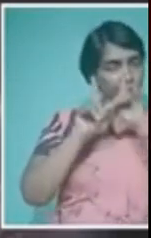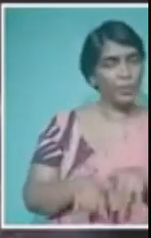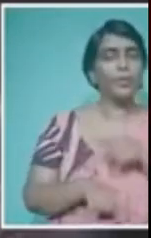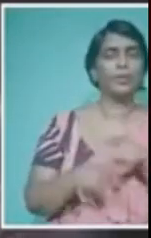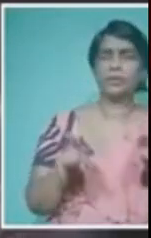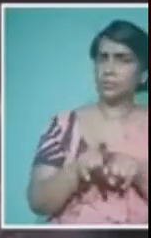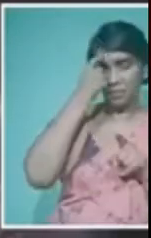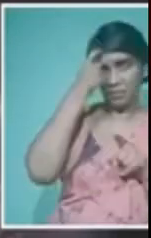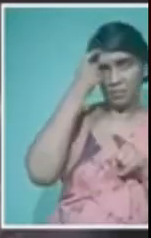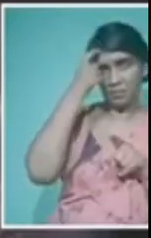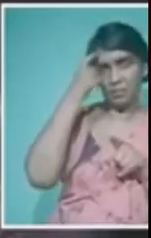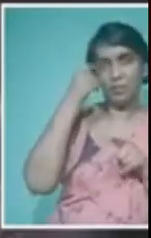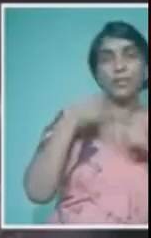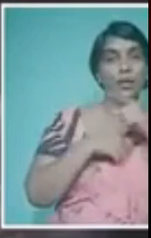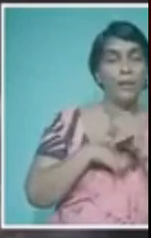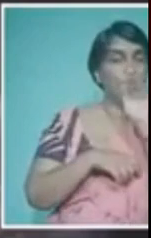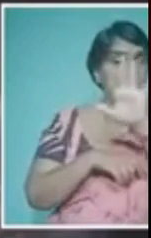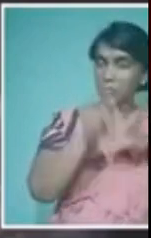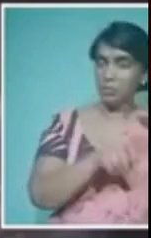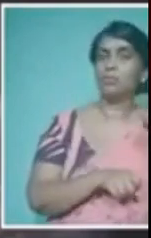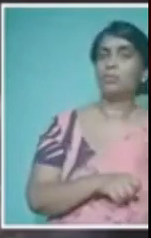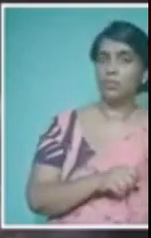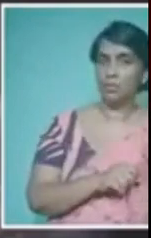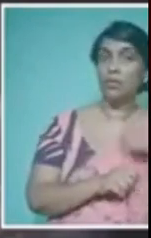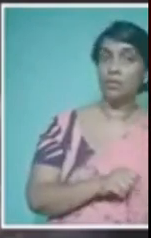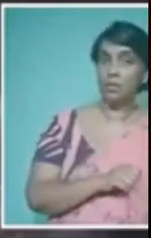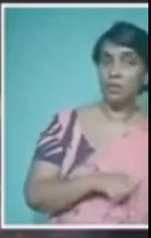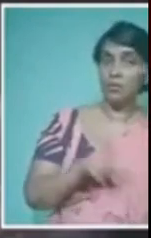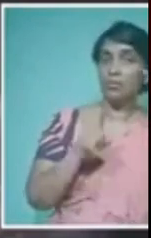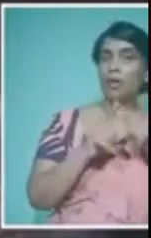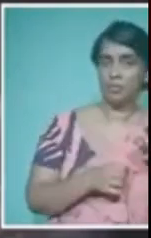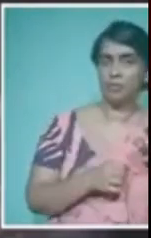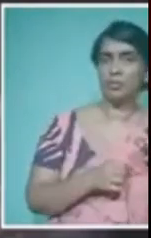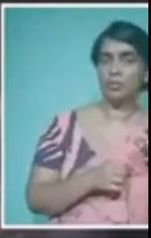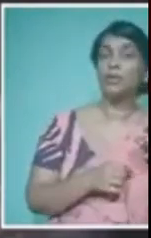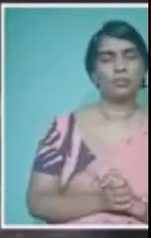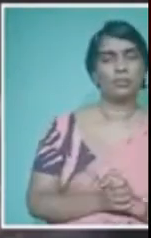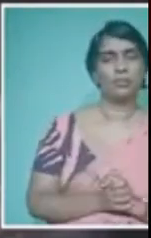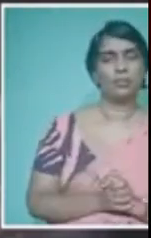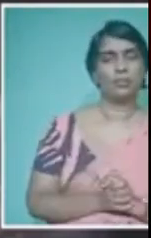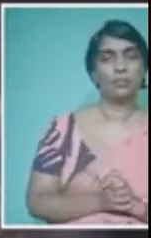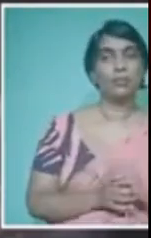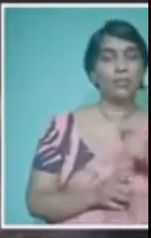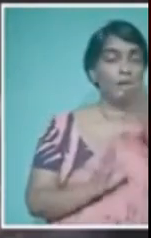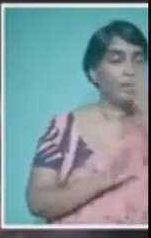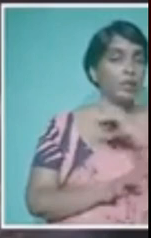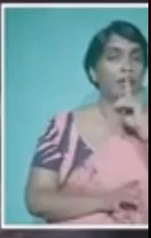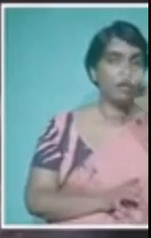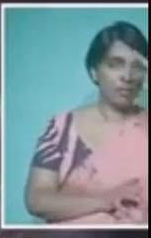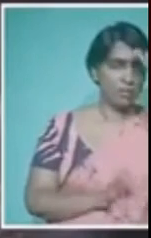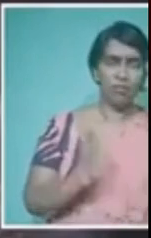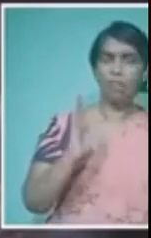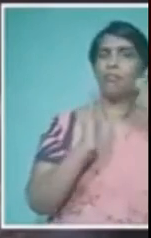ගරු කතානායකතුමනි ඒ 55 දෙනාට කතා කිරීම පිළිබඳව ප්‍රශ්නයක් මතු වුණා. එවිට ඉදම කතානායකතුමා මේ